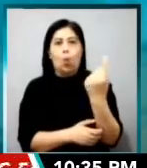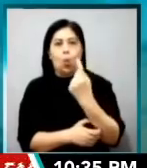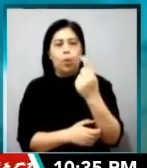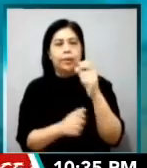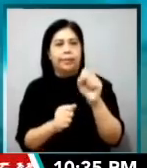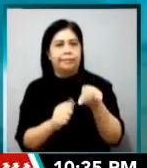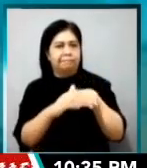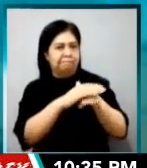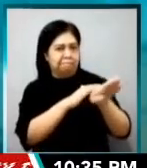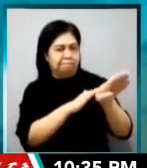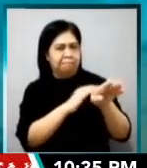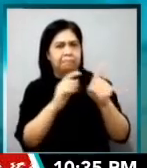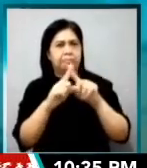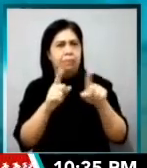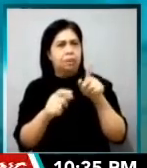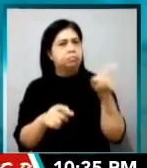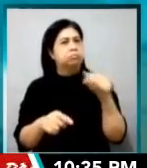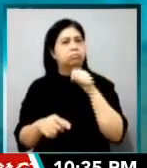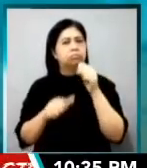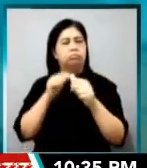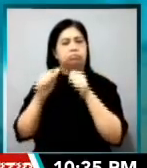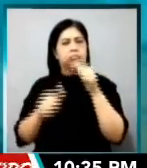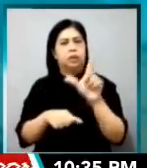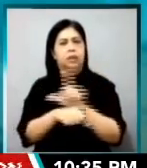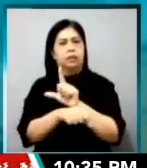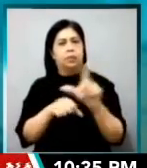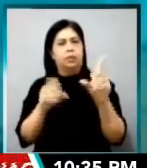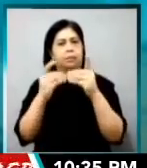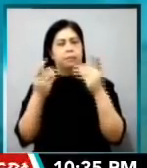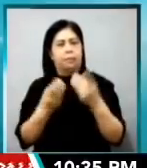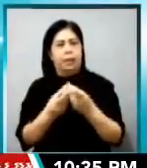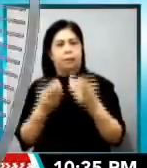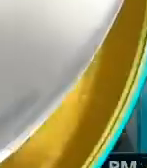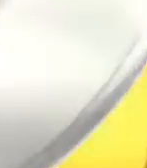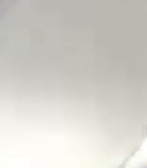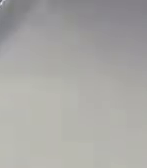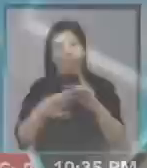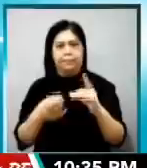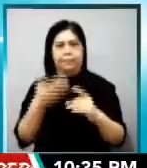Pero itinanggi yan ng ating Labor Department. May report si Katrina Son.